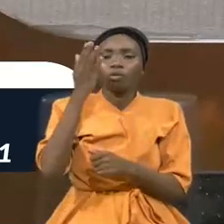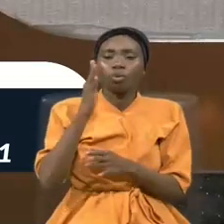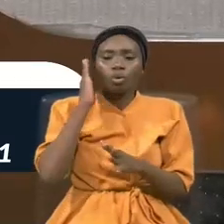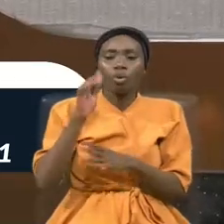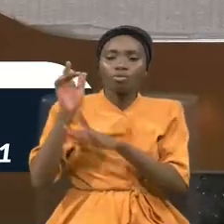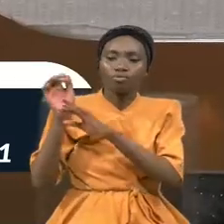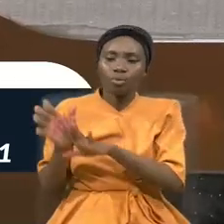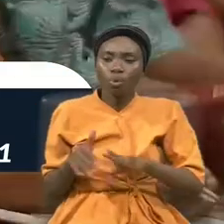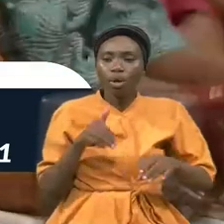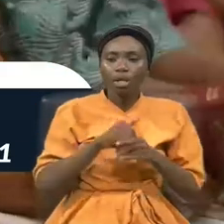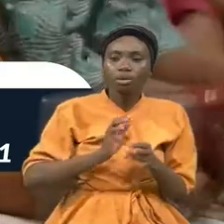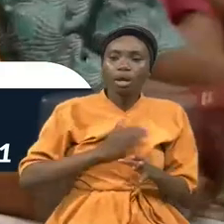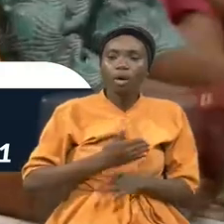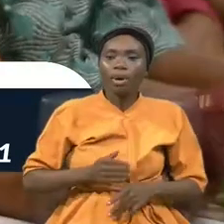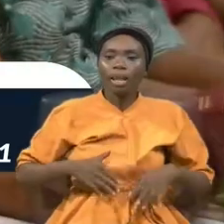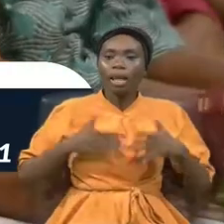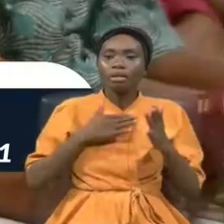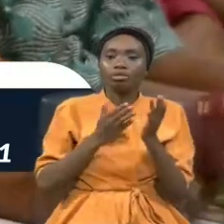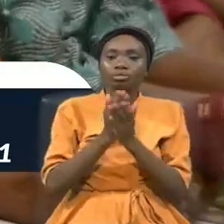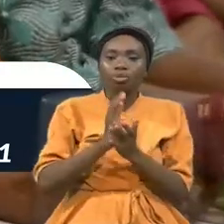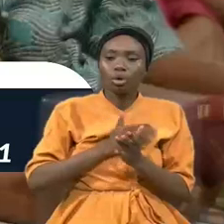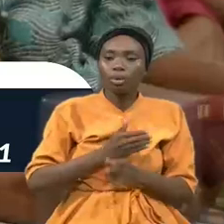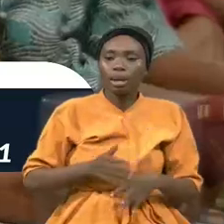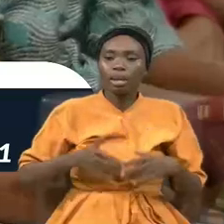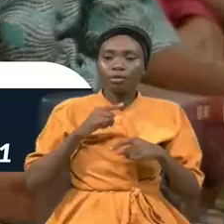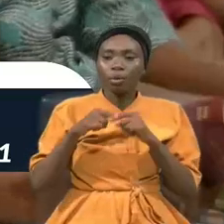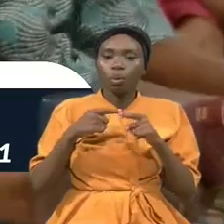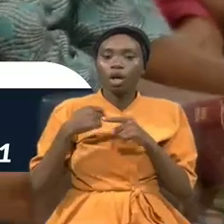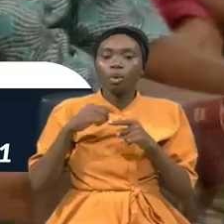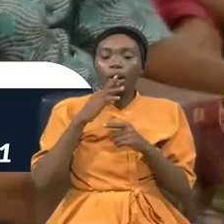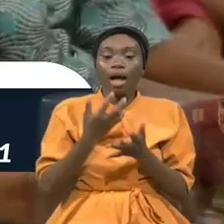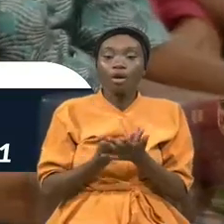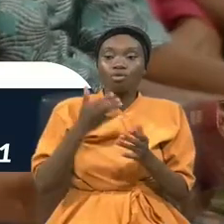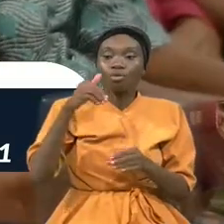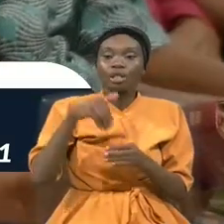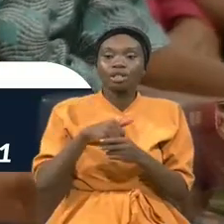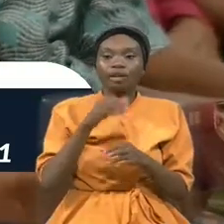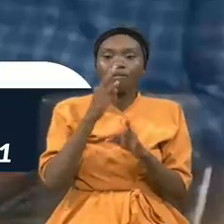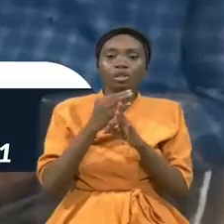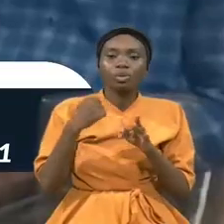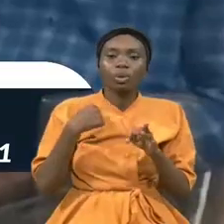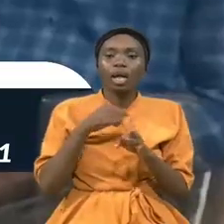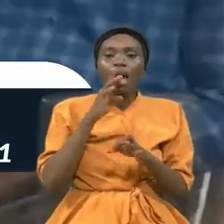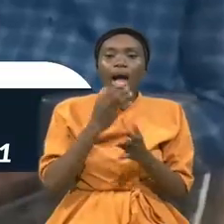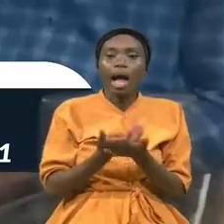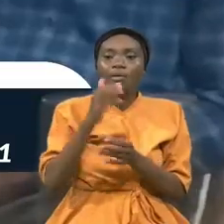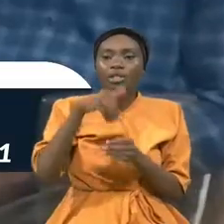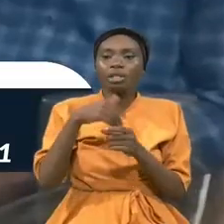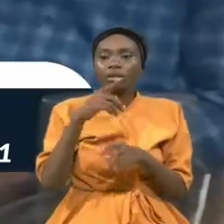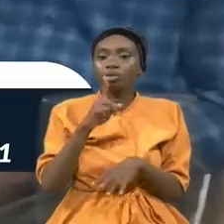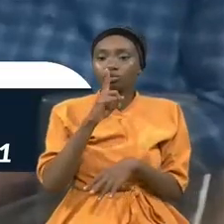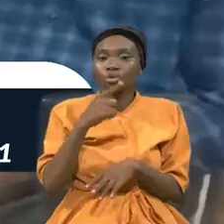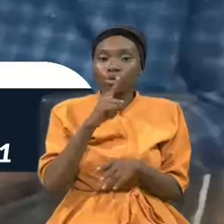va couler dans notre vie et par nous. Lorsque nous sommes riches en la foi, nous sommes riches en la vérité.